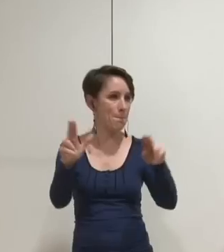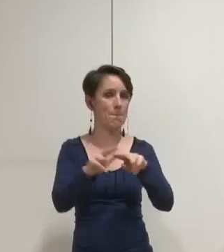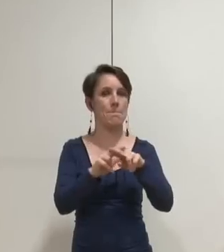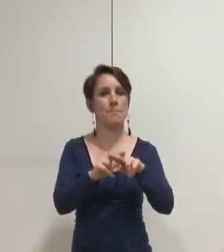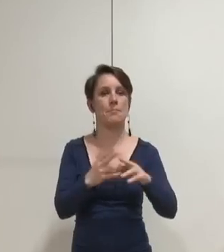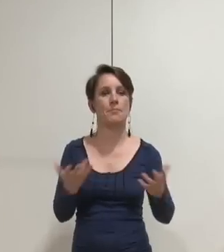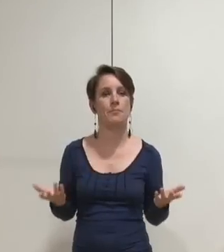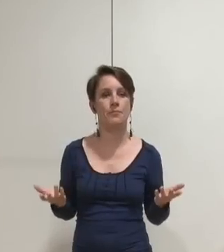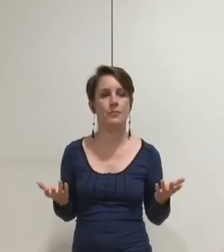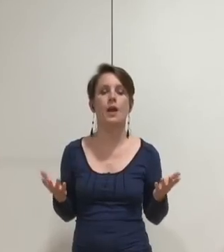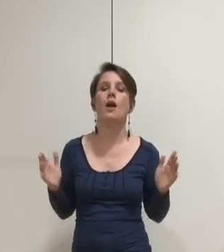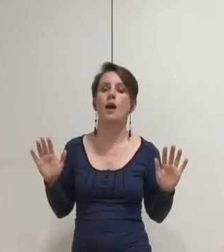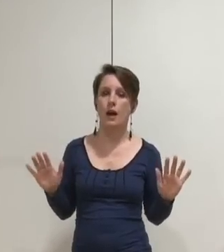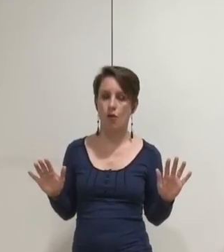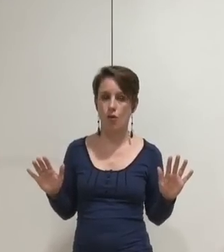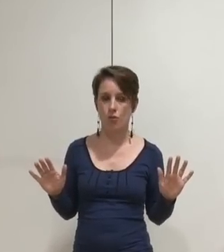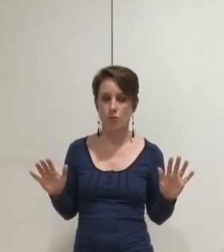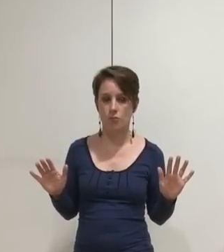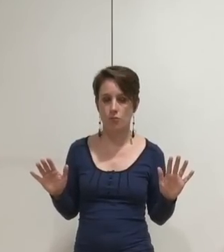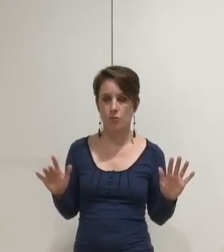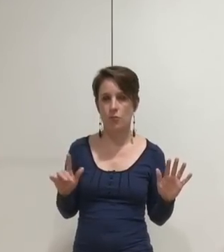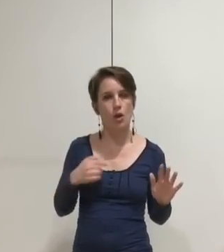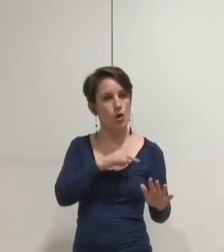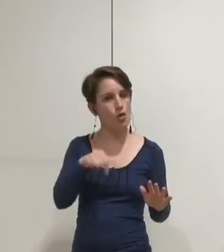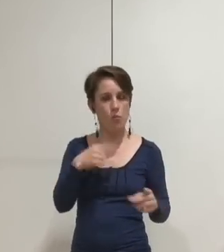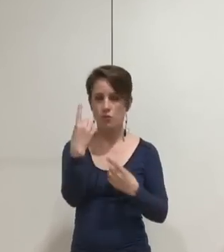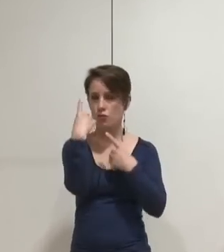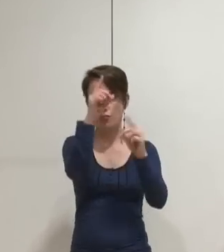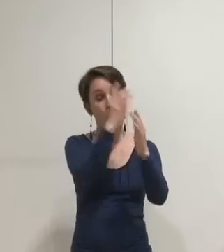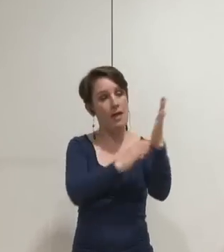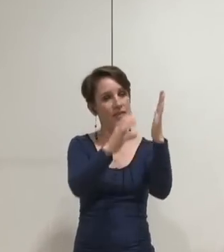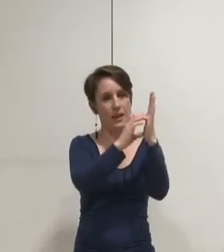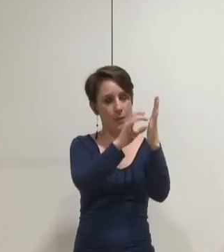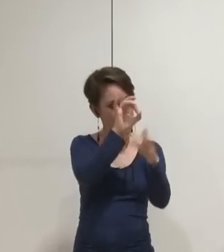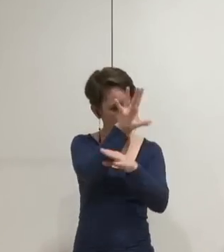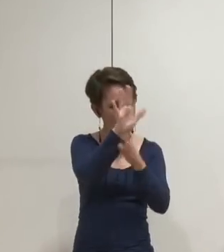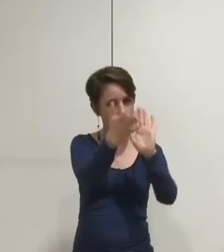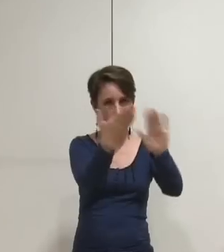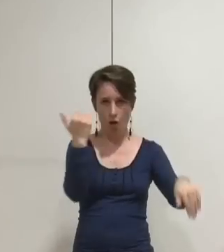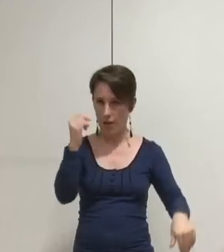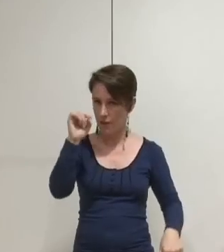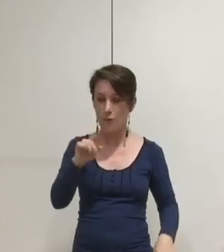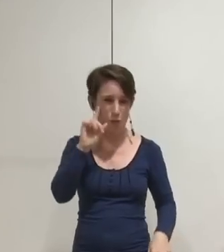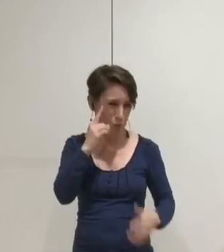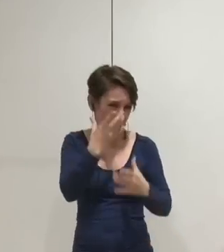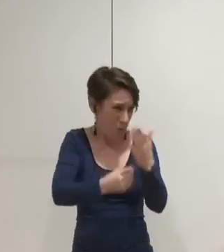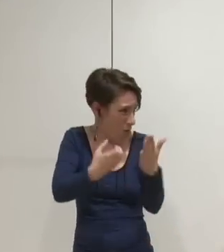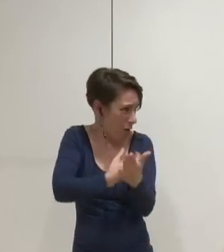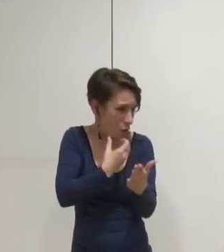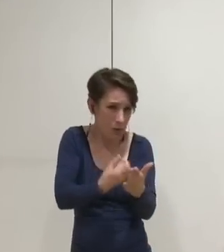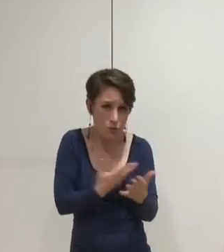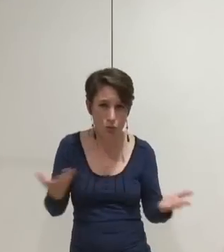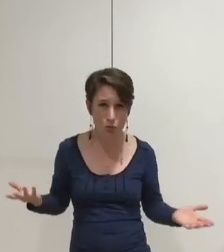euh si nous demandons encore une fois le retrait de cette délibération c'est parce qu'il manque des éléments d'appréciation et puis euh